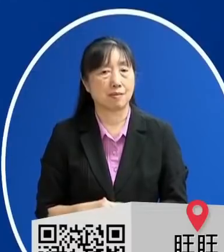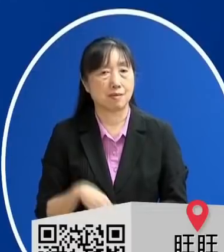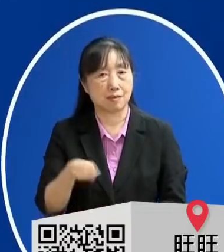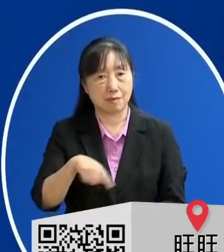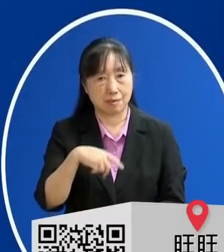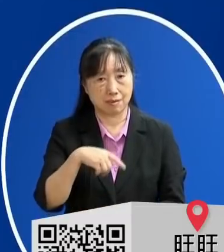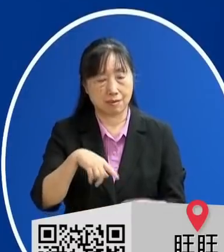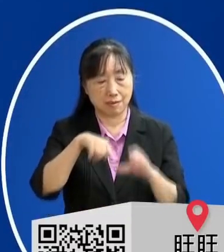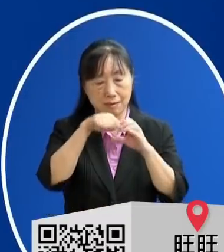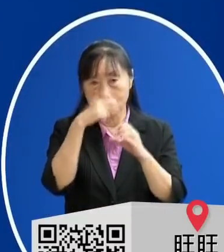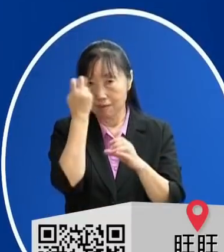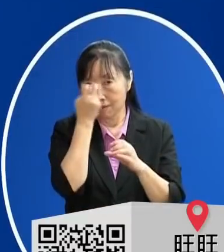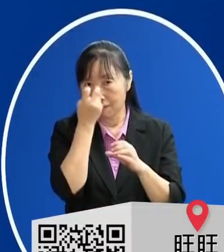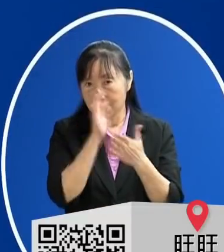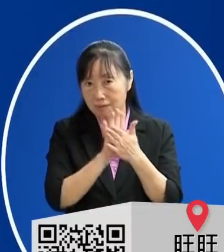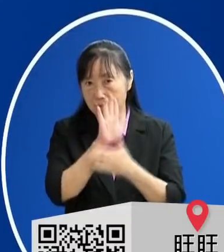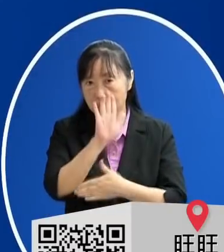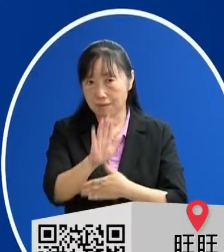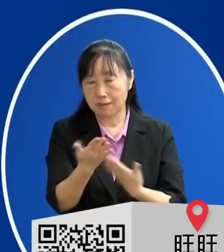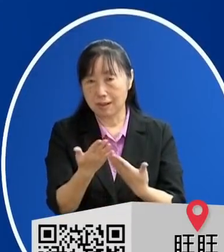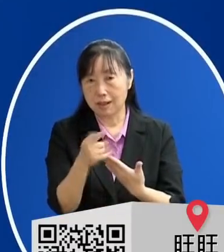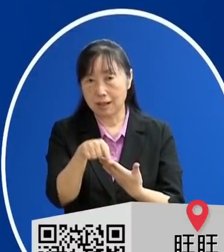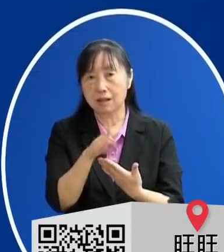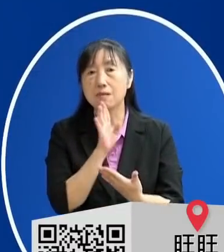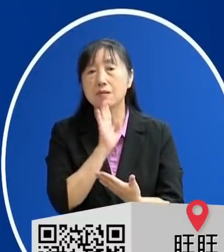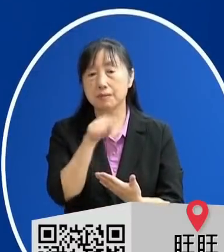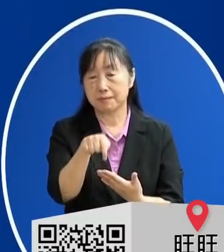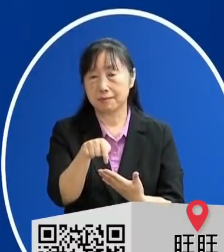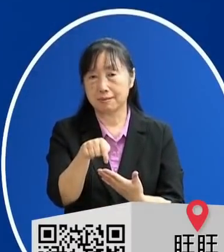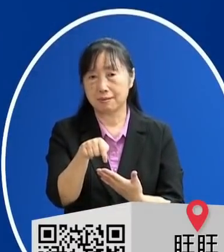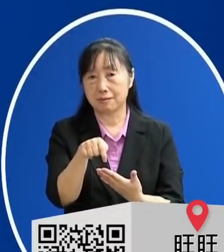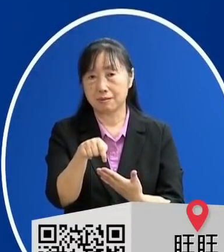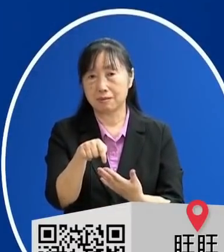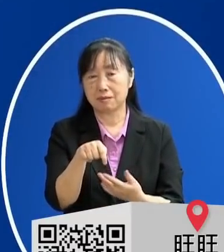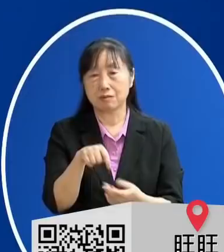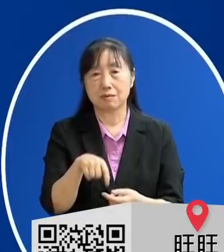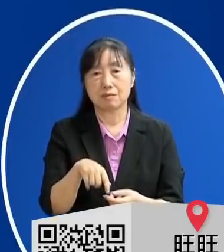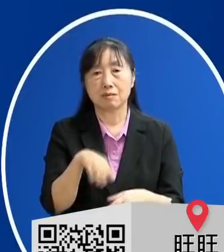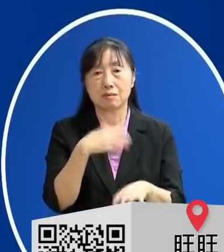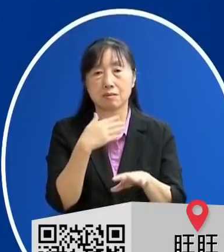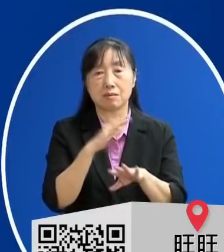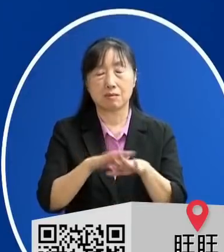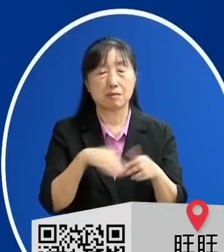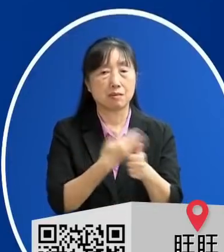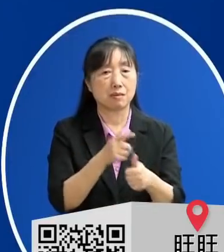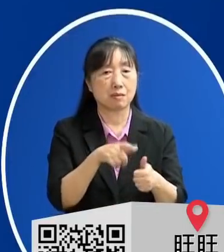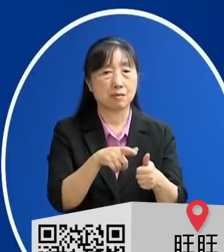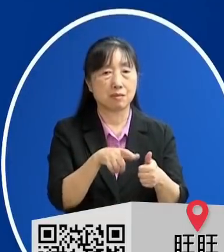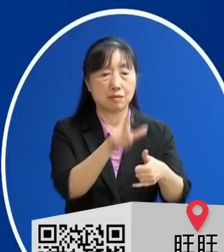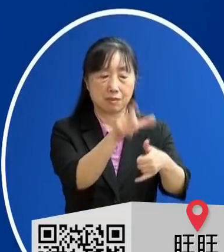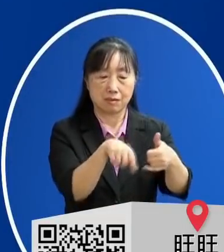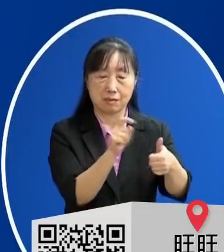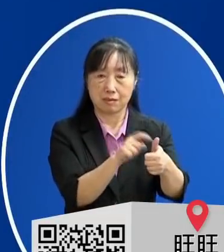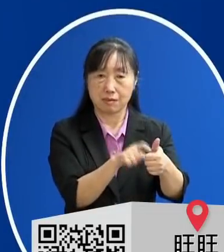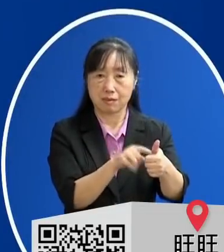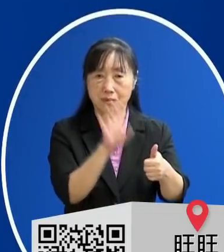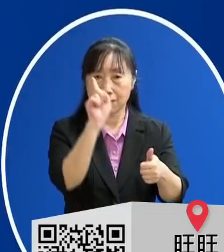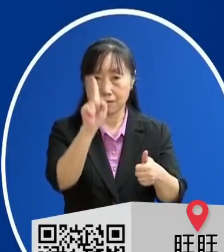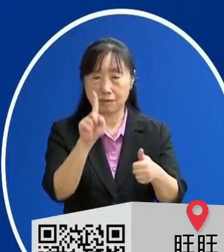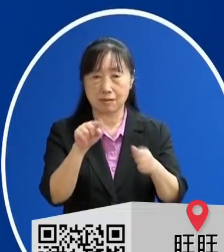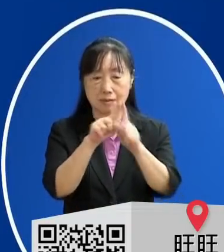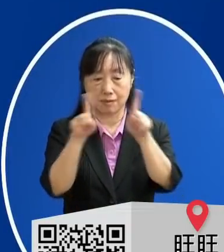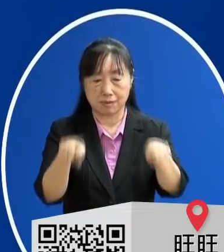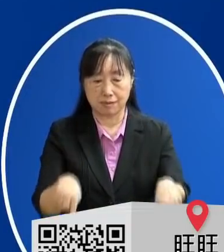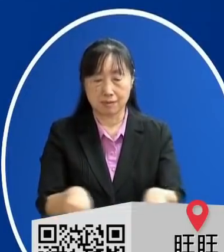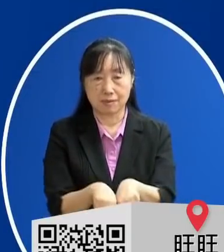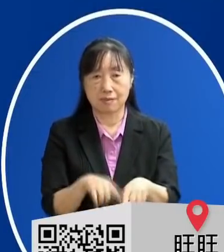检后，那通常这个就是采检单位就会给这个病患就是一份这个社区